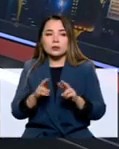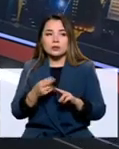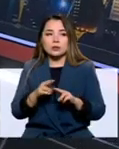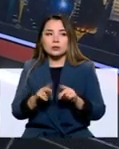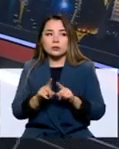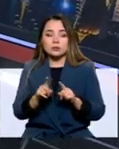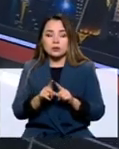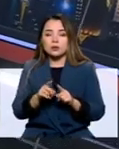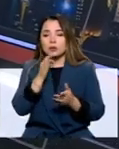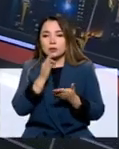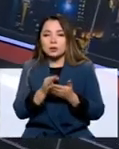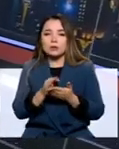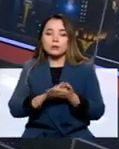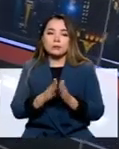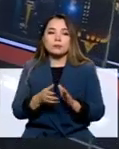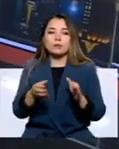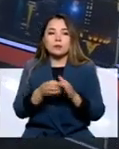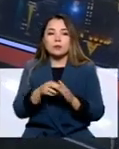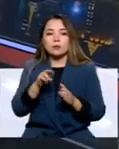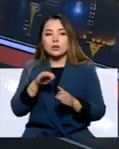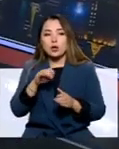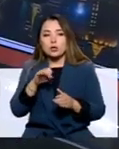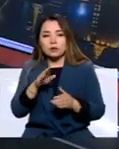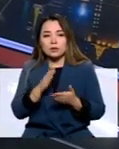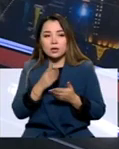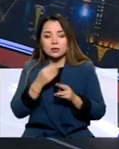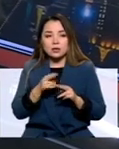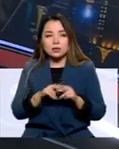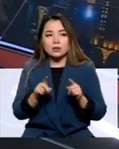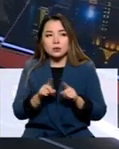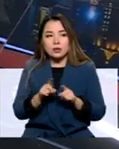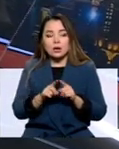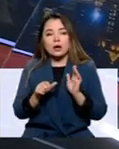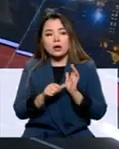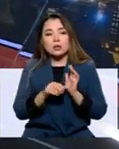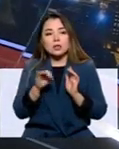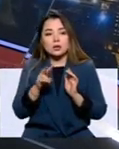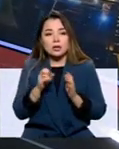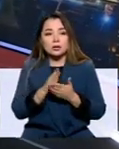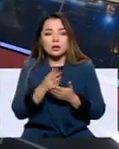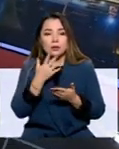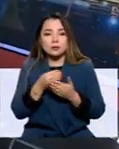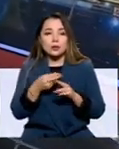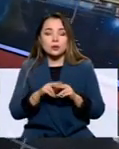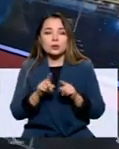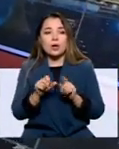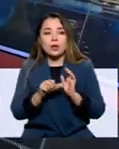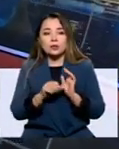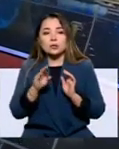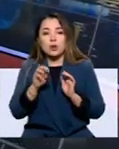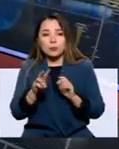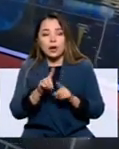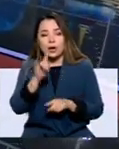Бул түрк дүйнөсүнүн петроглифтери, билесиздер, петроглифтерден биз ушул 6 томдун чыгарып атабыз. Ар бир томдук ар бир